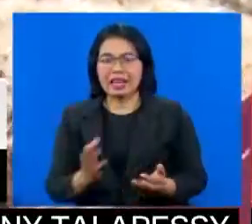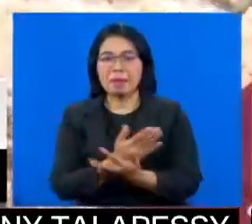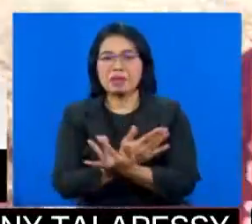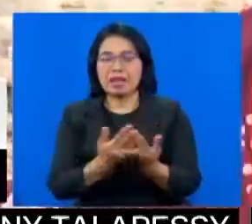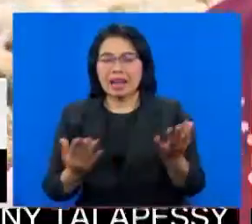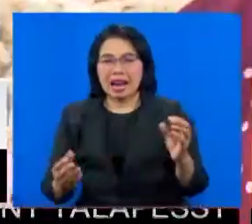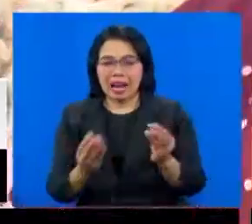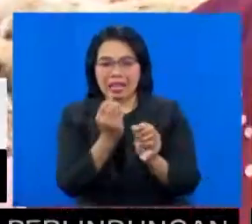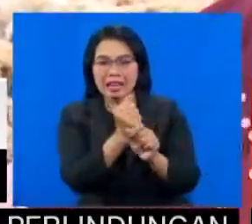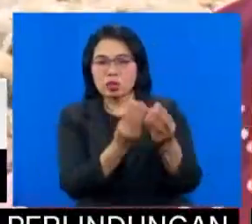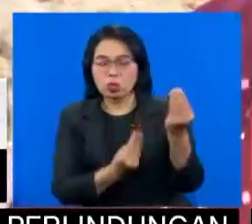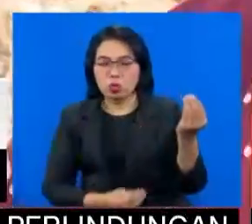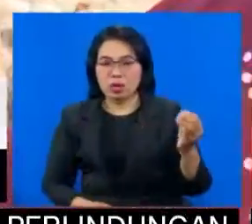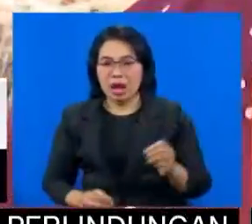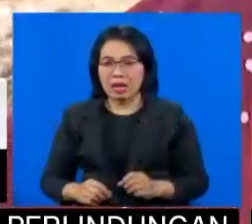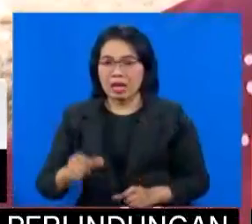Bugis.